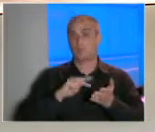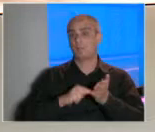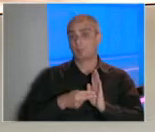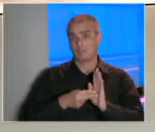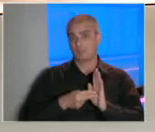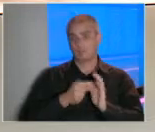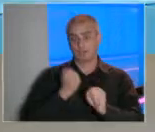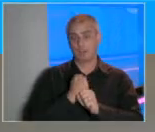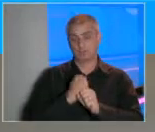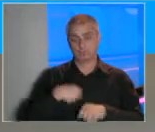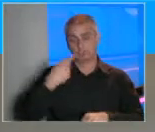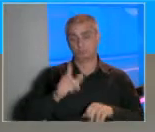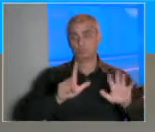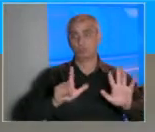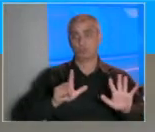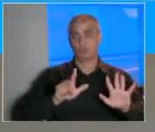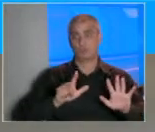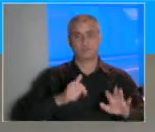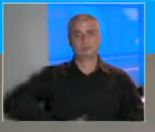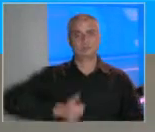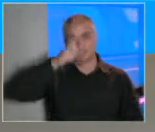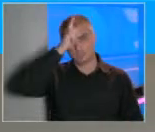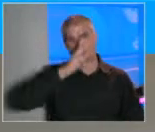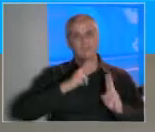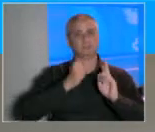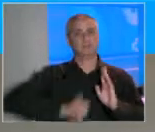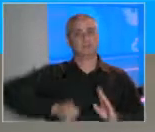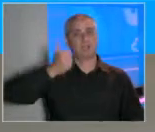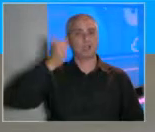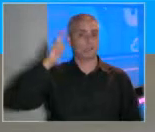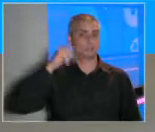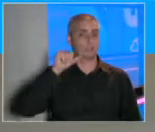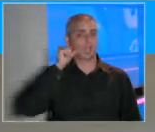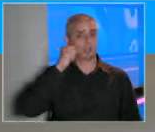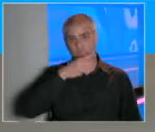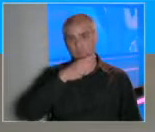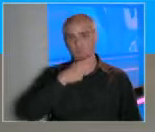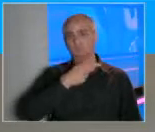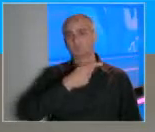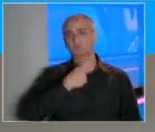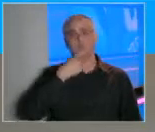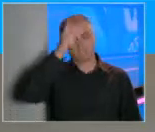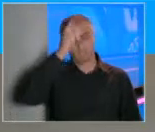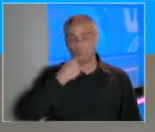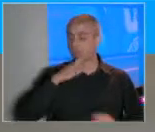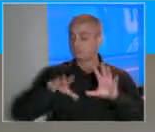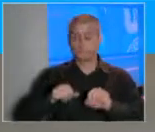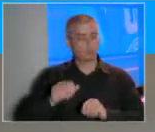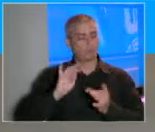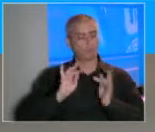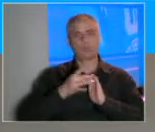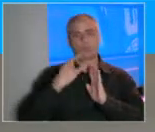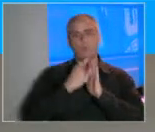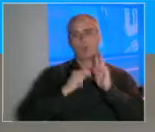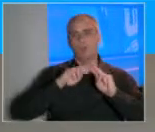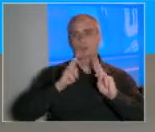מתכננת ליישם החל מחודש יולי. השר הגרמני נפגש עם שר החוץ אשכנזי, שעמדת גרמניה היא שהסיפוח מנוגד